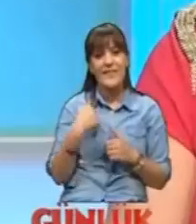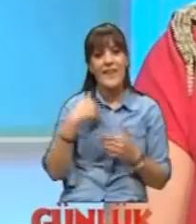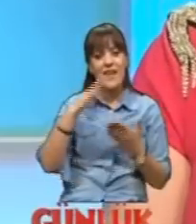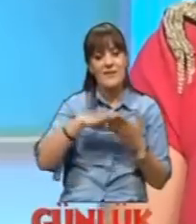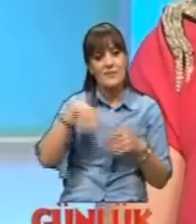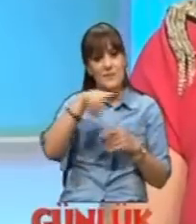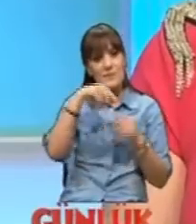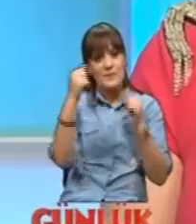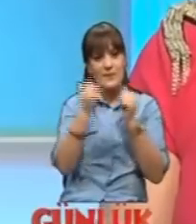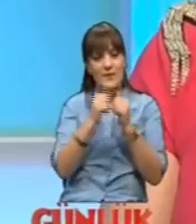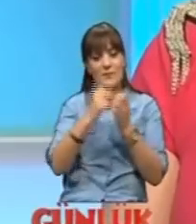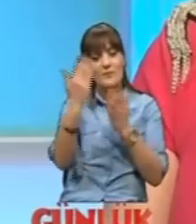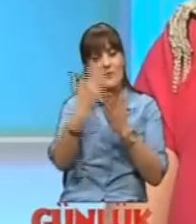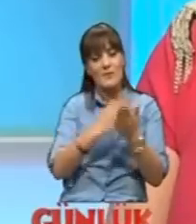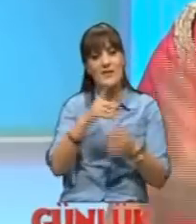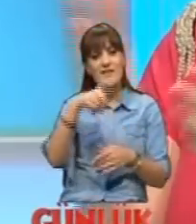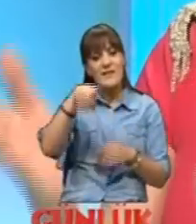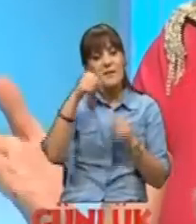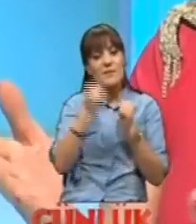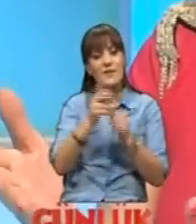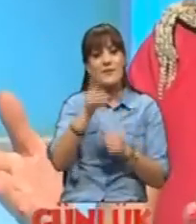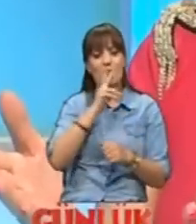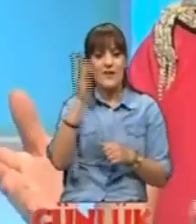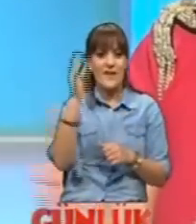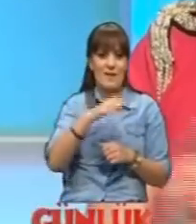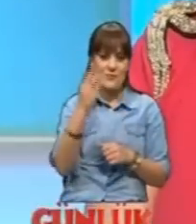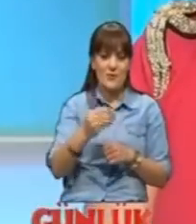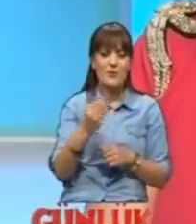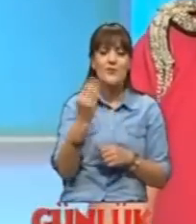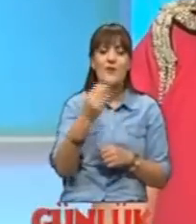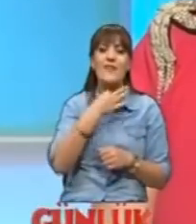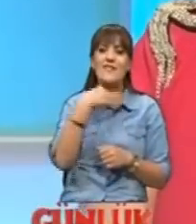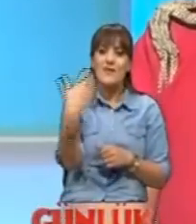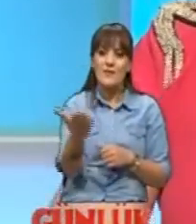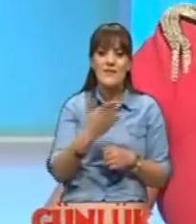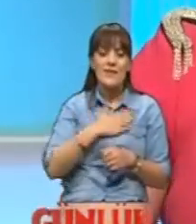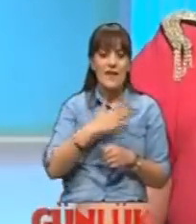Arkadaşlarımla birlikte programımızın da sizlerle birlikte sonuna gelmiş olduk. Çok teşekkür ediyorum. Sağ olun. Teşekkür ederim.